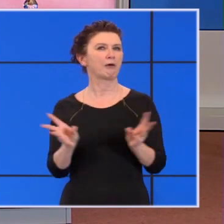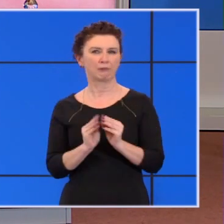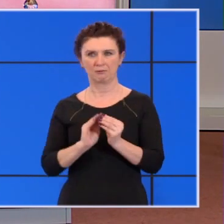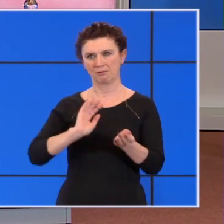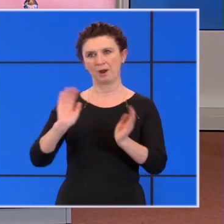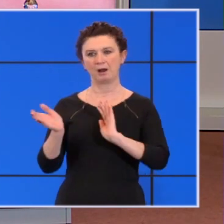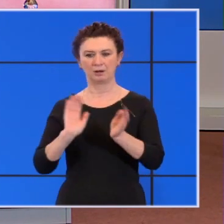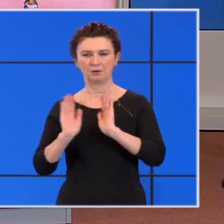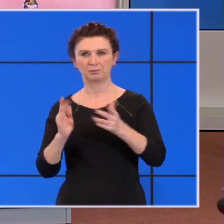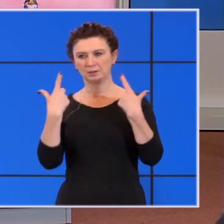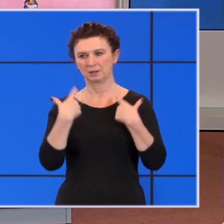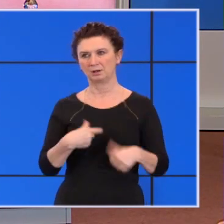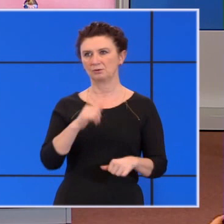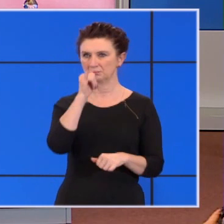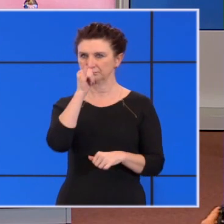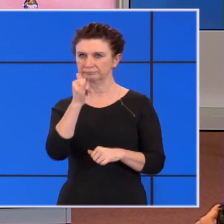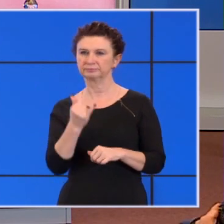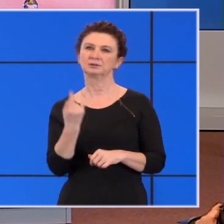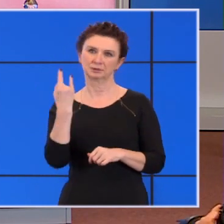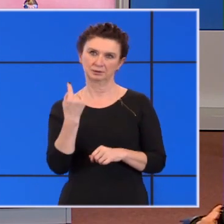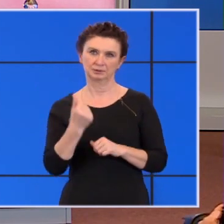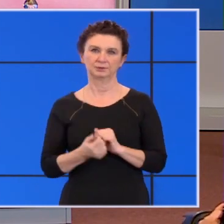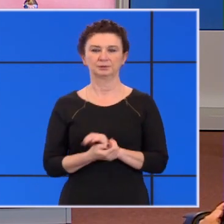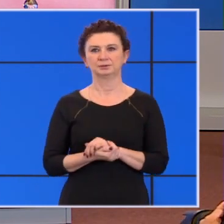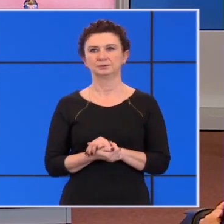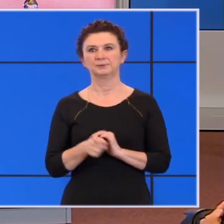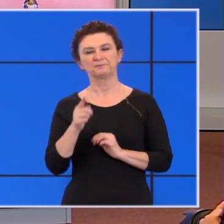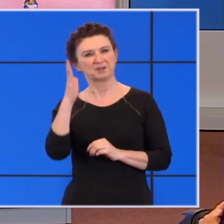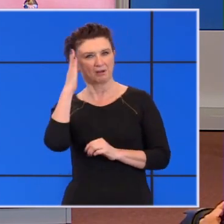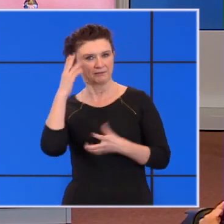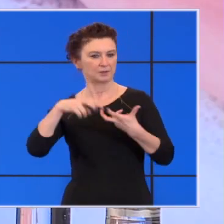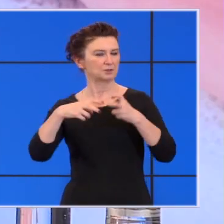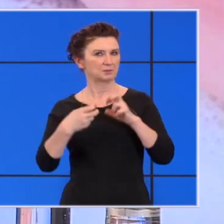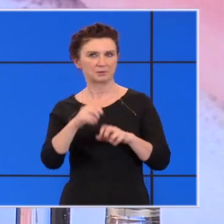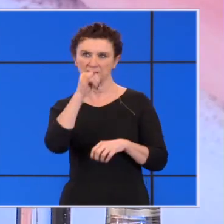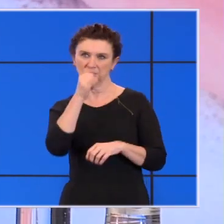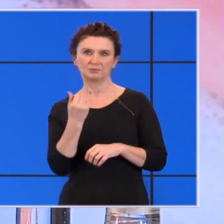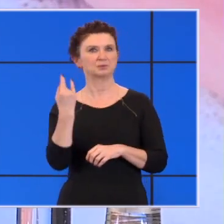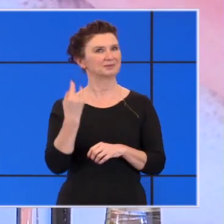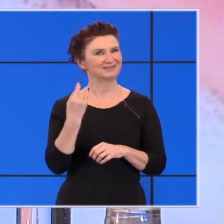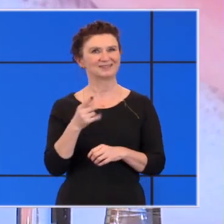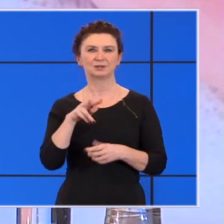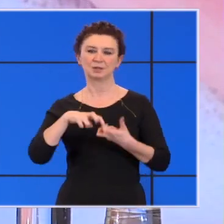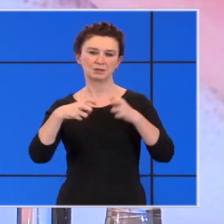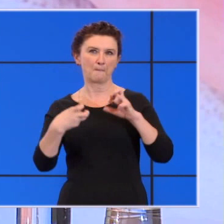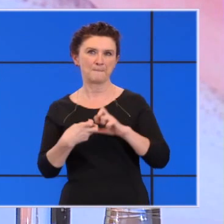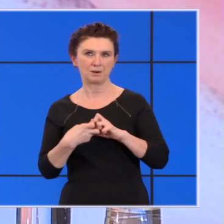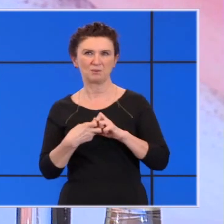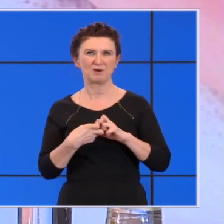z problemem niepłodności. Jak Państwo wiecie, problem niepłodności właśnie staje się problemem cywilizacyjnym, dotyka